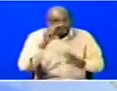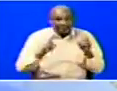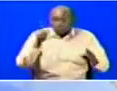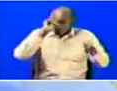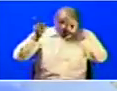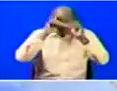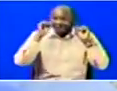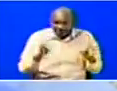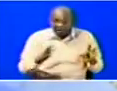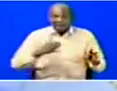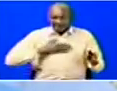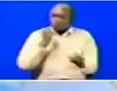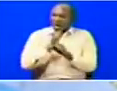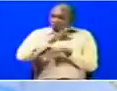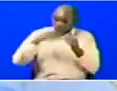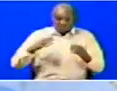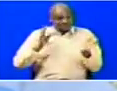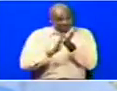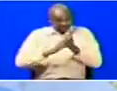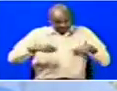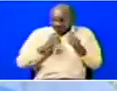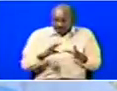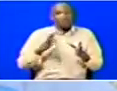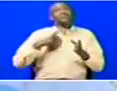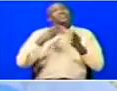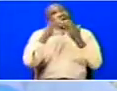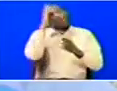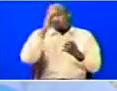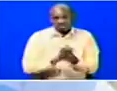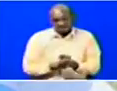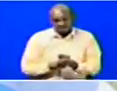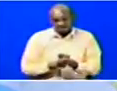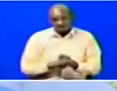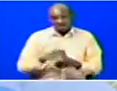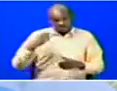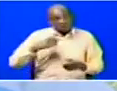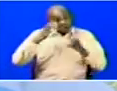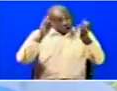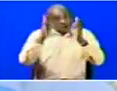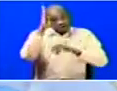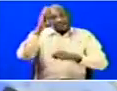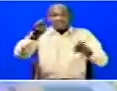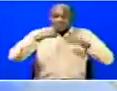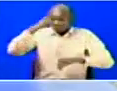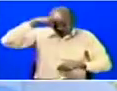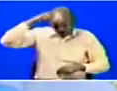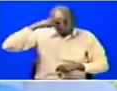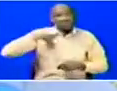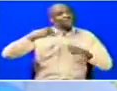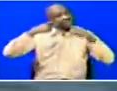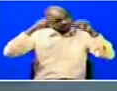mimi kazi zangu zote ambazo nimefanya, sio tu kwamba najisifu, namshukuru Mwenyezi Mungu. Wananipatia ile kima ya kazi na wao